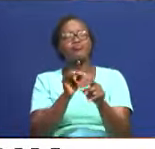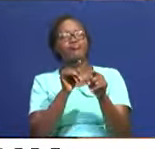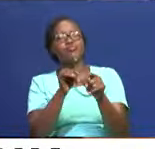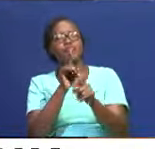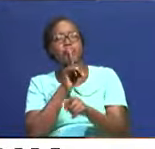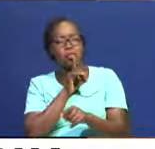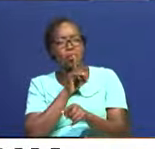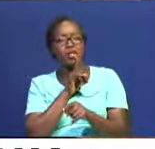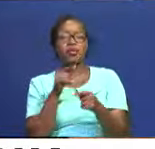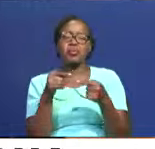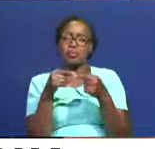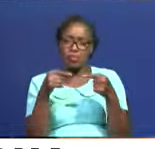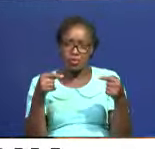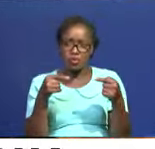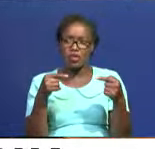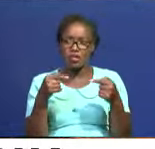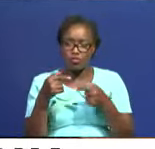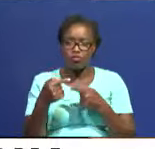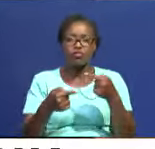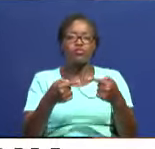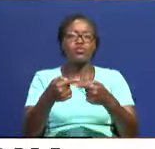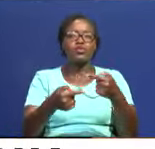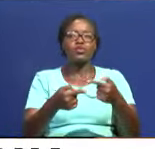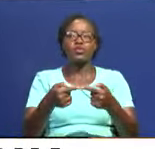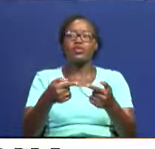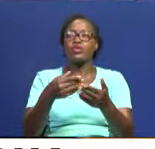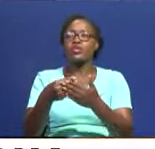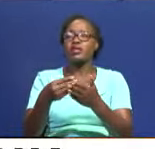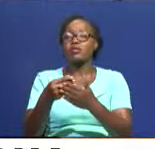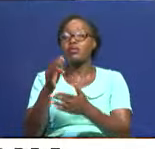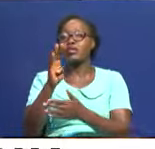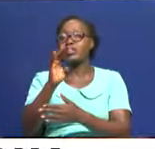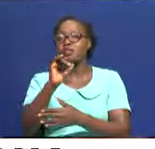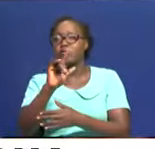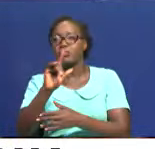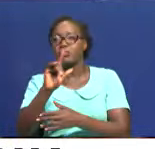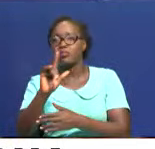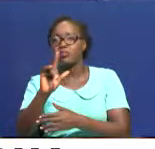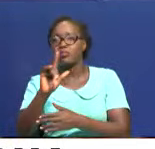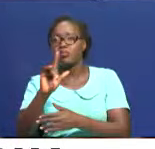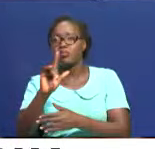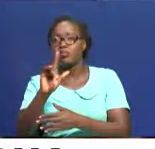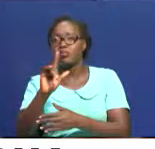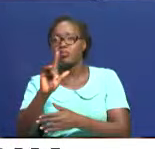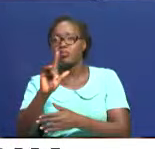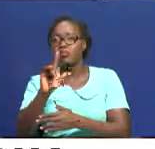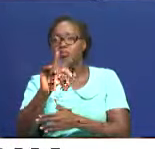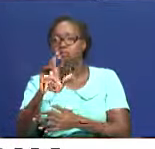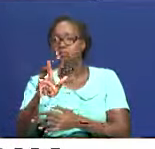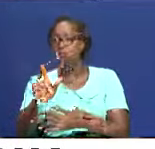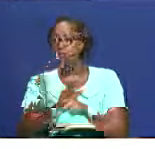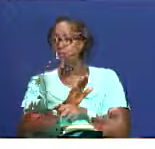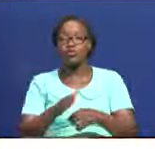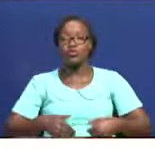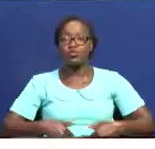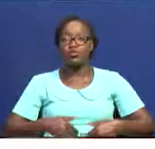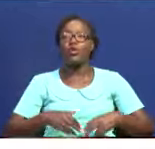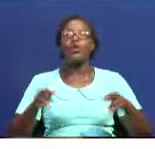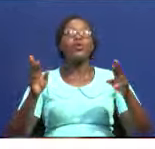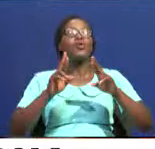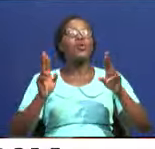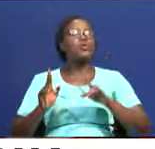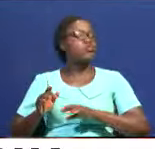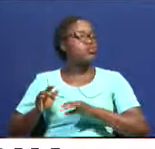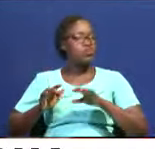kuhusiana na upinzani unaoendelea kuhusiana na mswada wa fedha. Wapinzani wa mswada walikuwa wamejiandaa